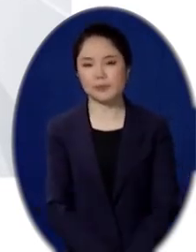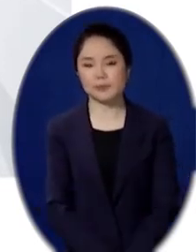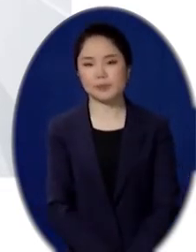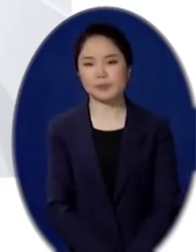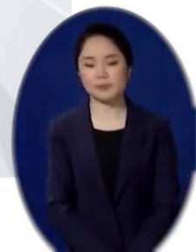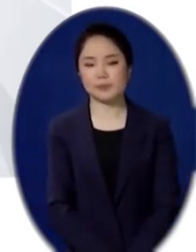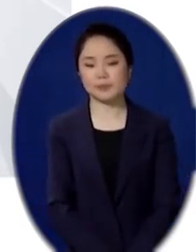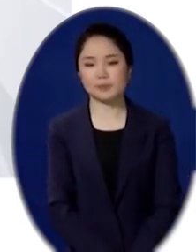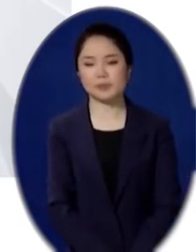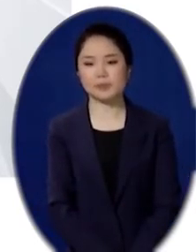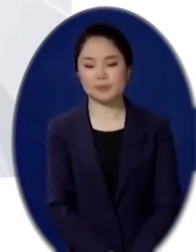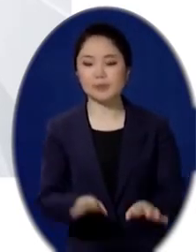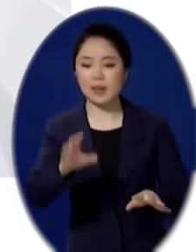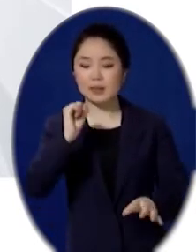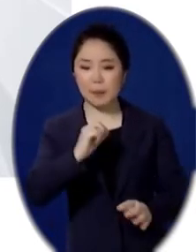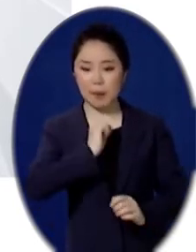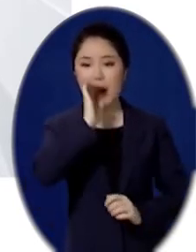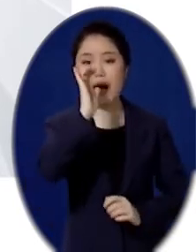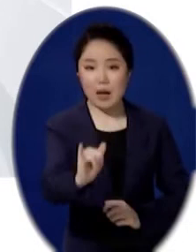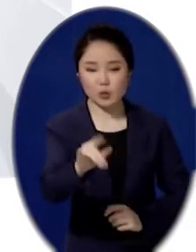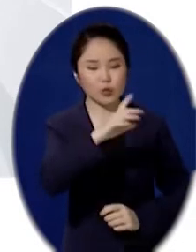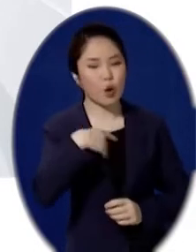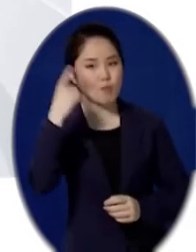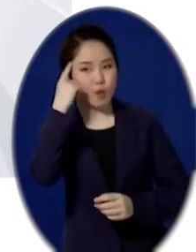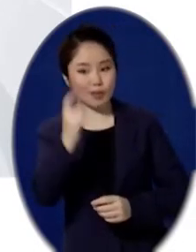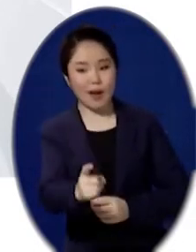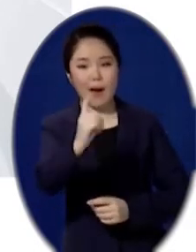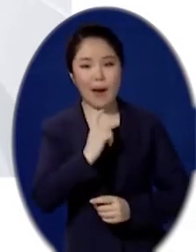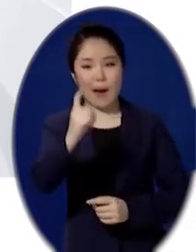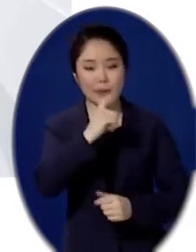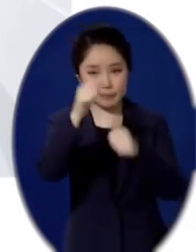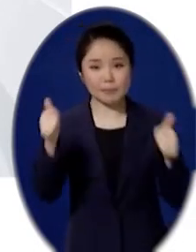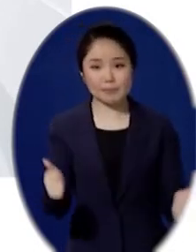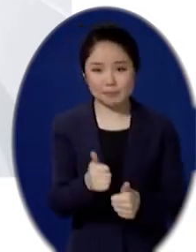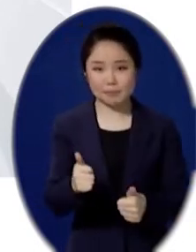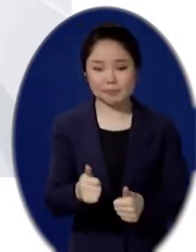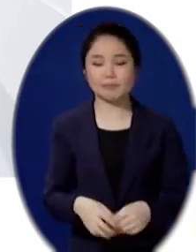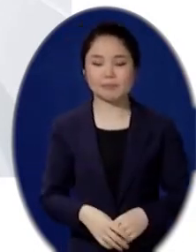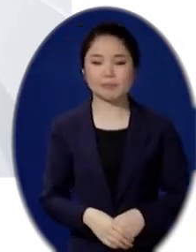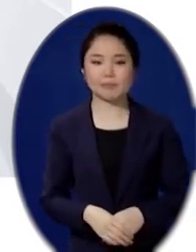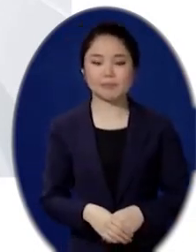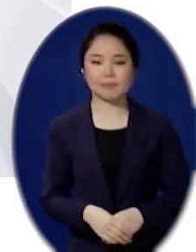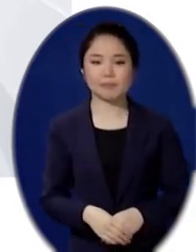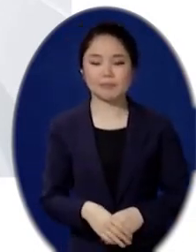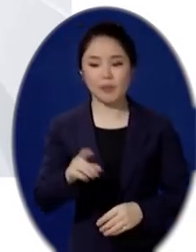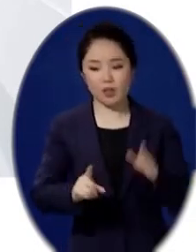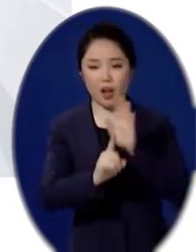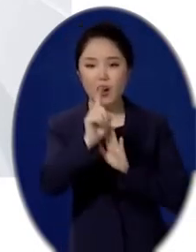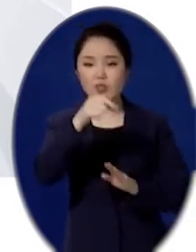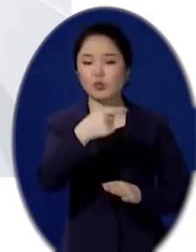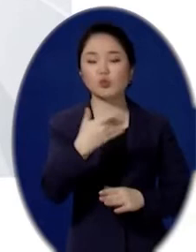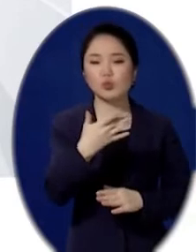За, хүүхдүүд та бүхэн багшийнхаа асуух явцад үсгээр тэмдэглэсэн байх гэж итгэлтэй. За, ихний амтан